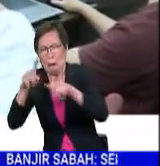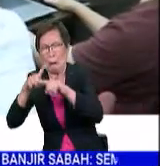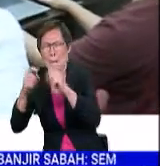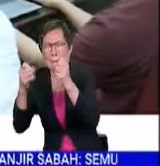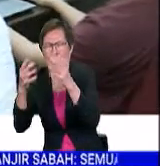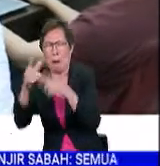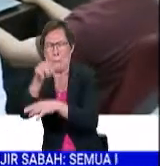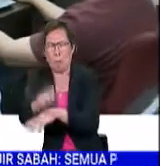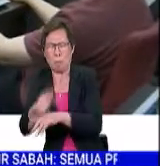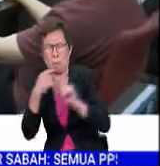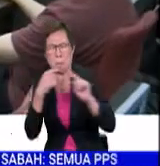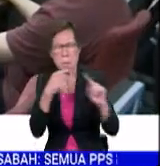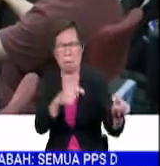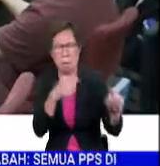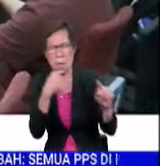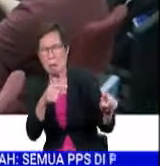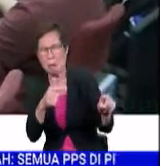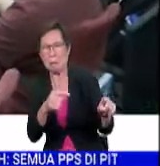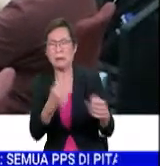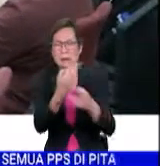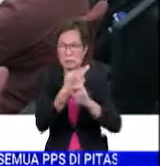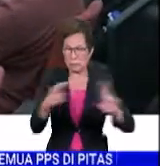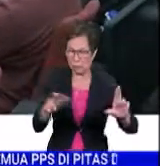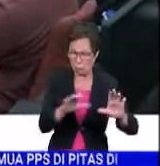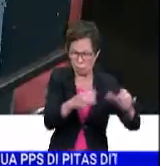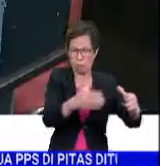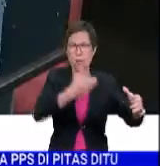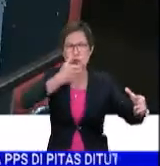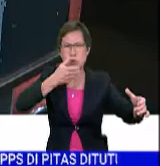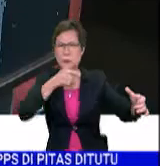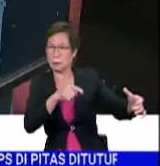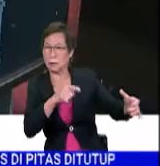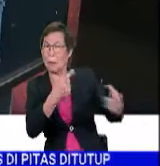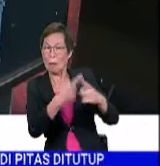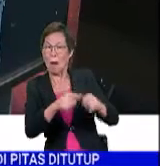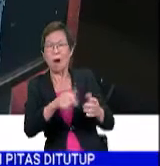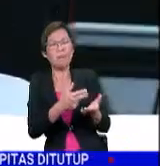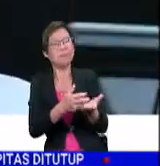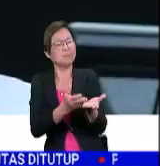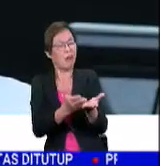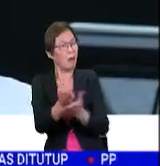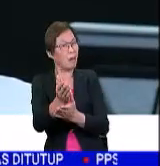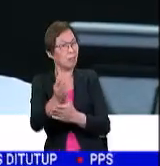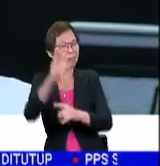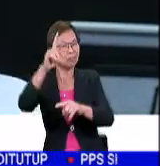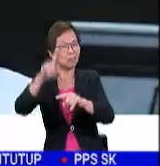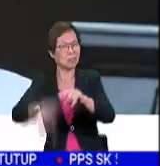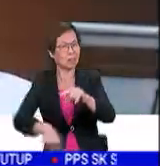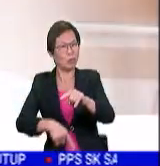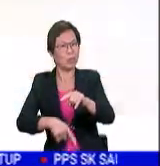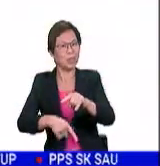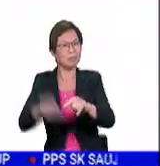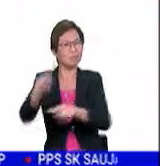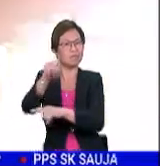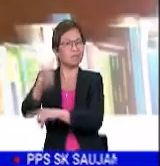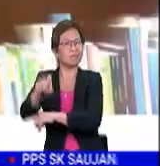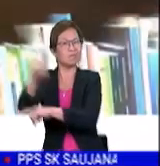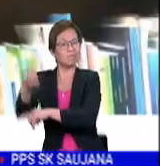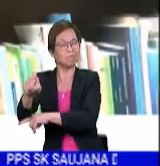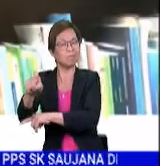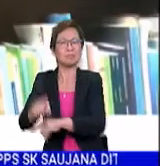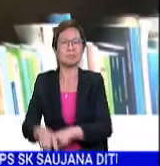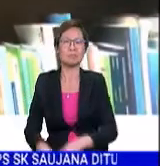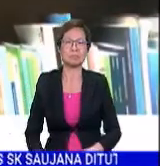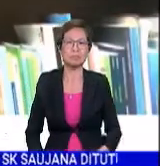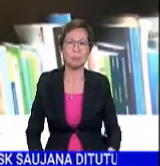banyak pihak mengenai kesediaan golongan ini, namun hak mereka tidak wajar dipertikai. Kita